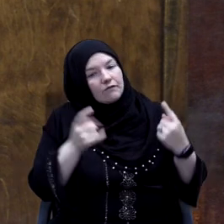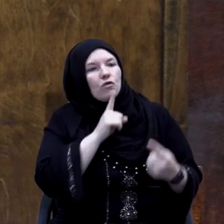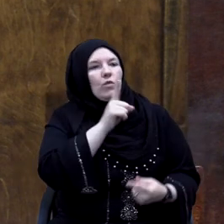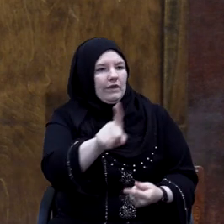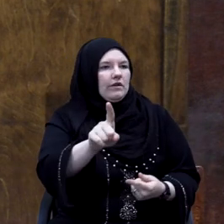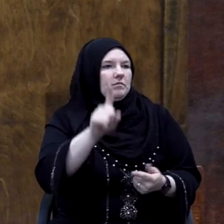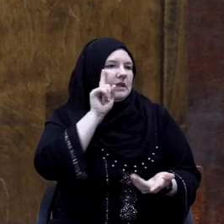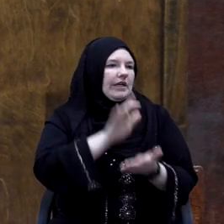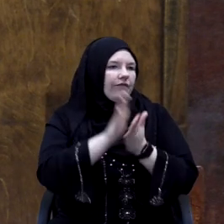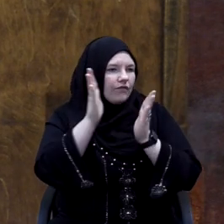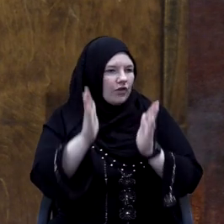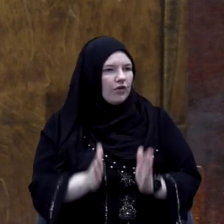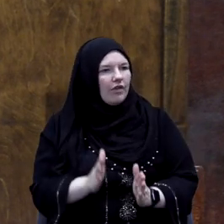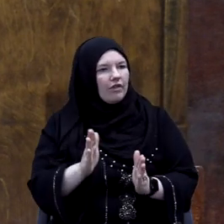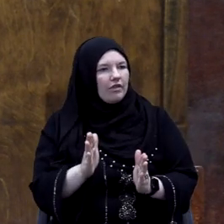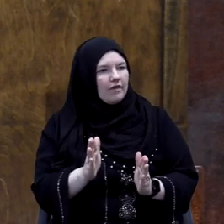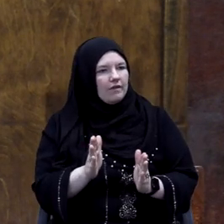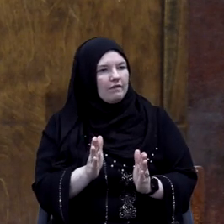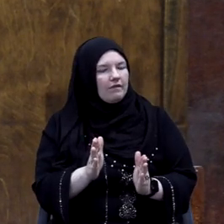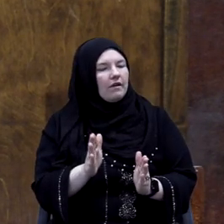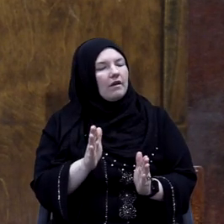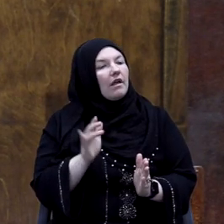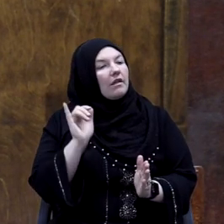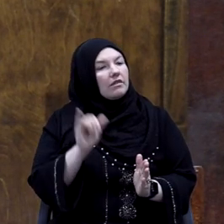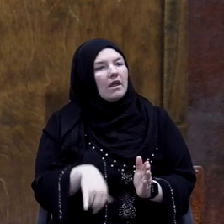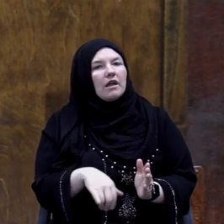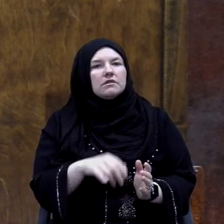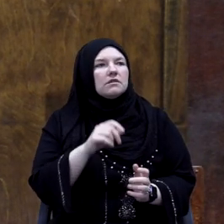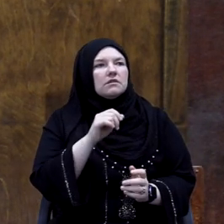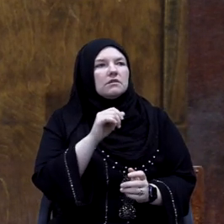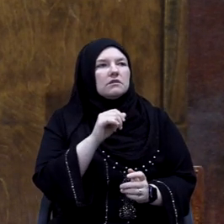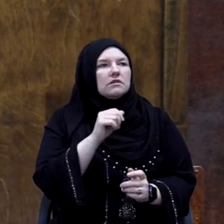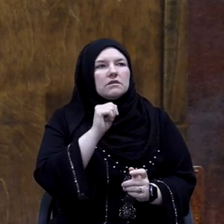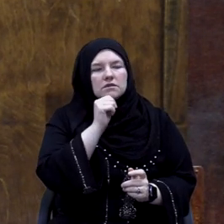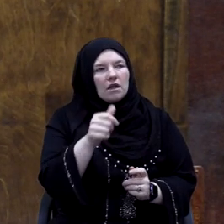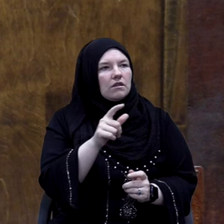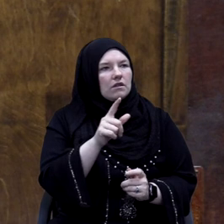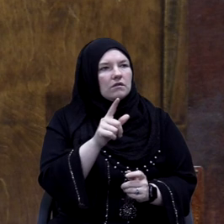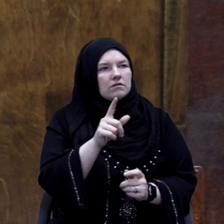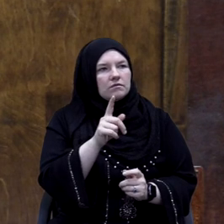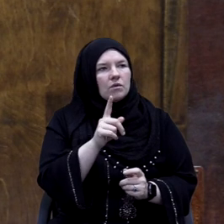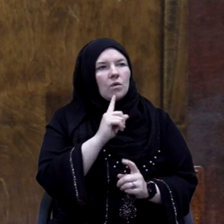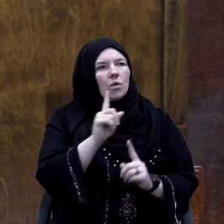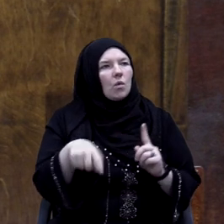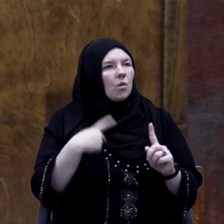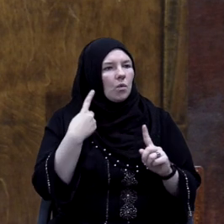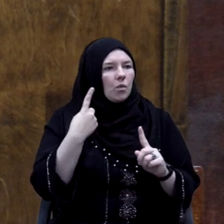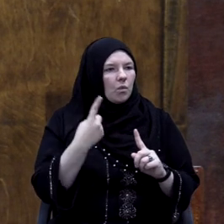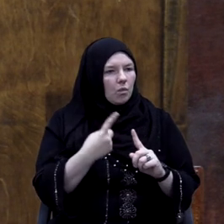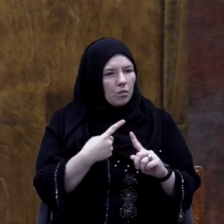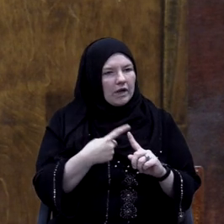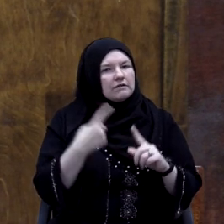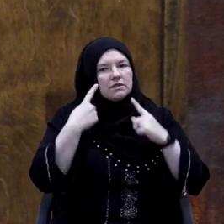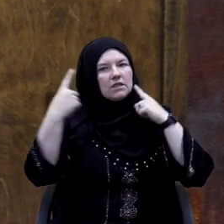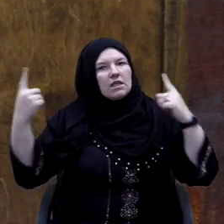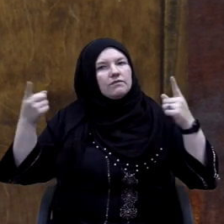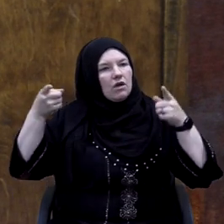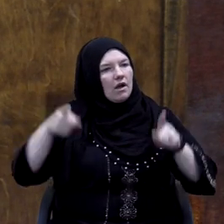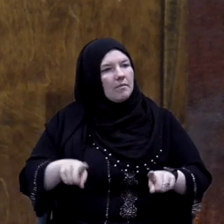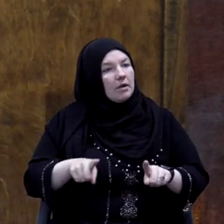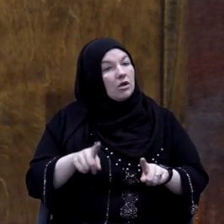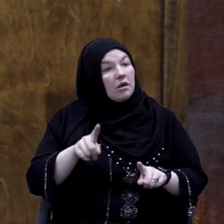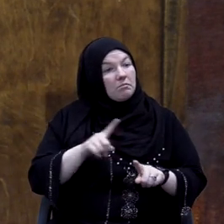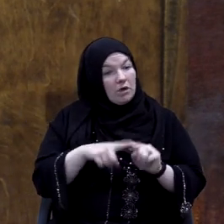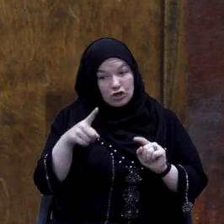believers. This is where the problem is. The question is not مَتَى نَصْرُ اللَّهِ. When does the victory of Allah come? The question is, do